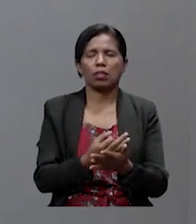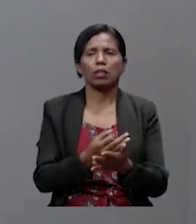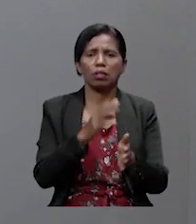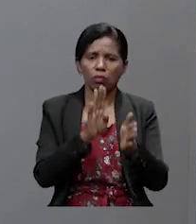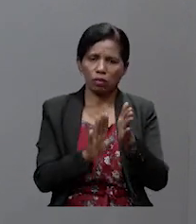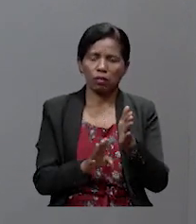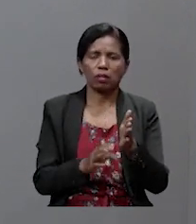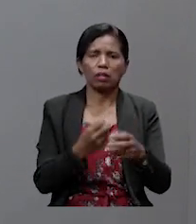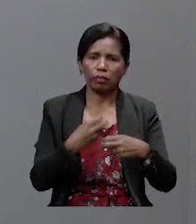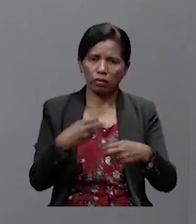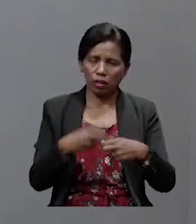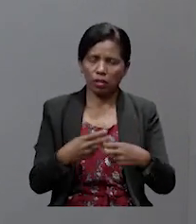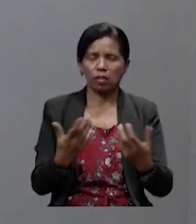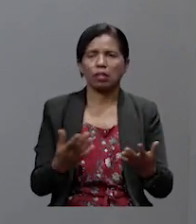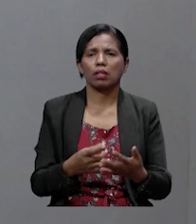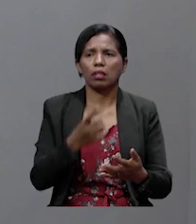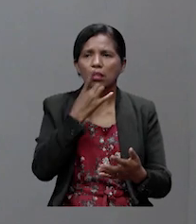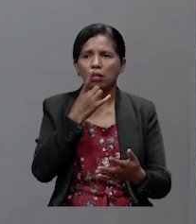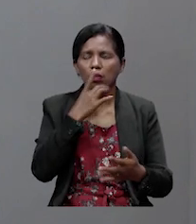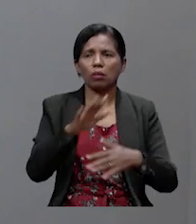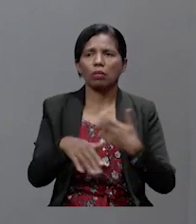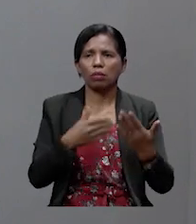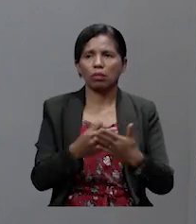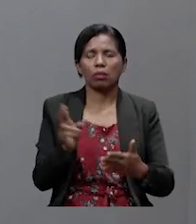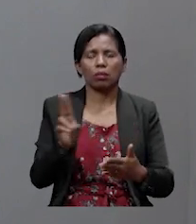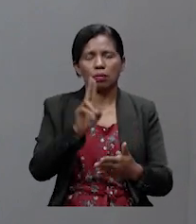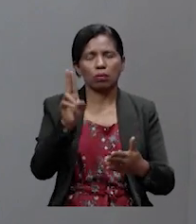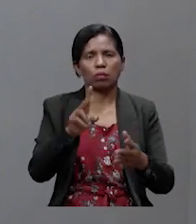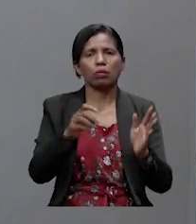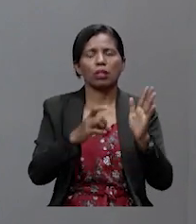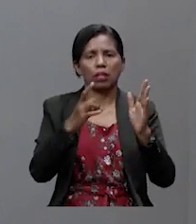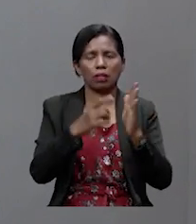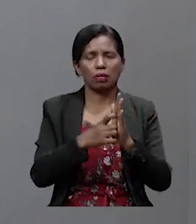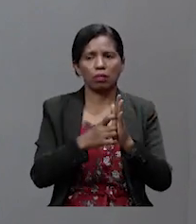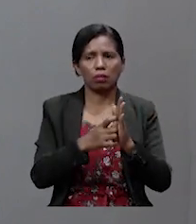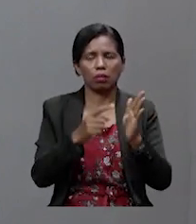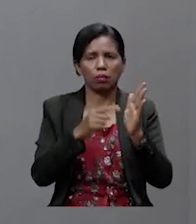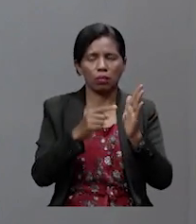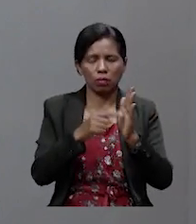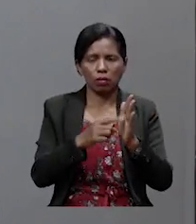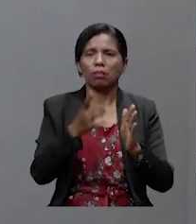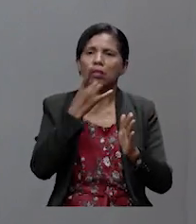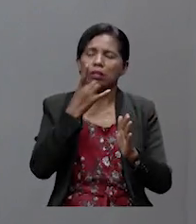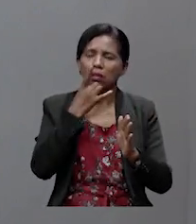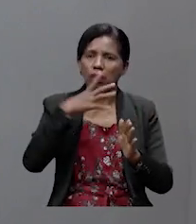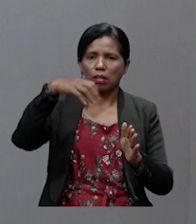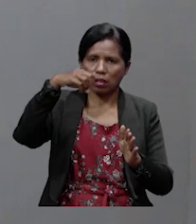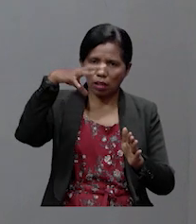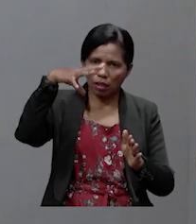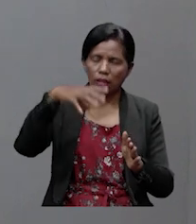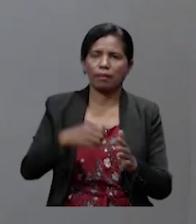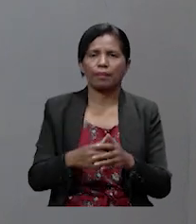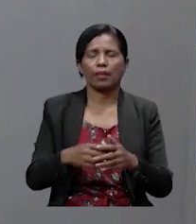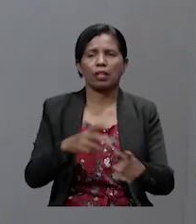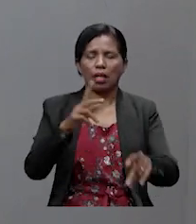Agora elektrisida demos hutu ne usa perpago usa pulsa mak foi ahne lakan. Agora itania pusir